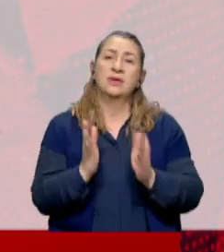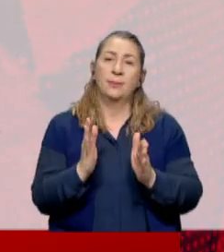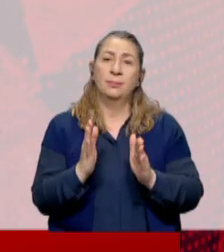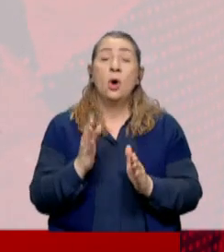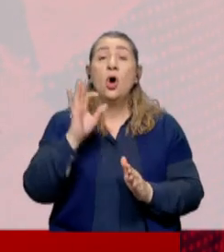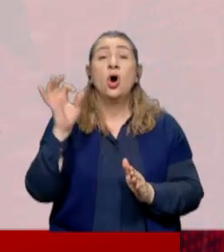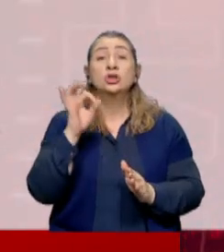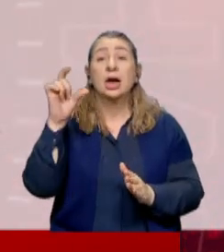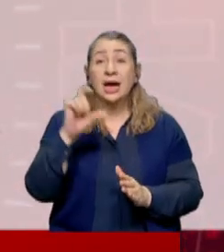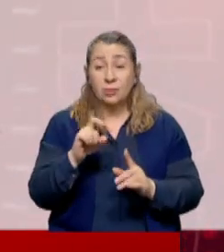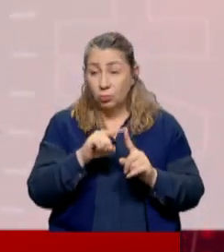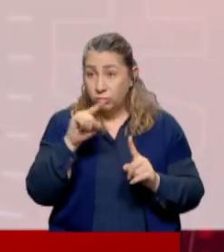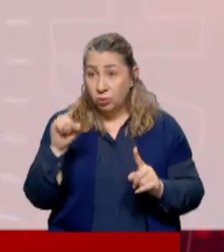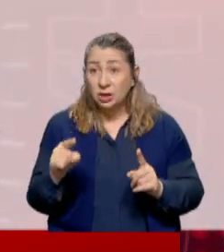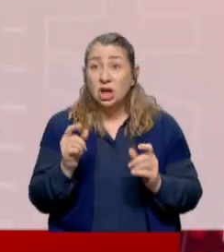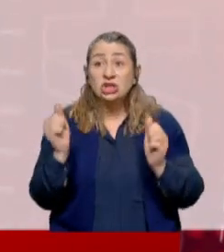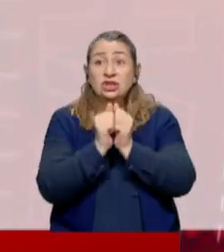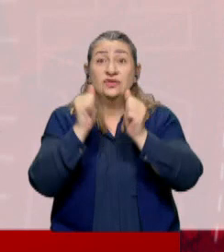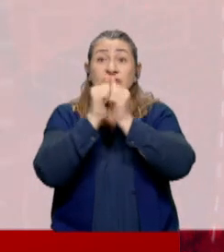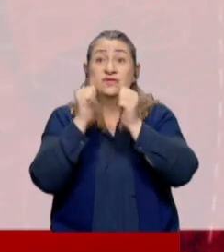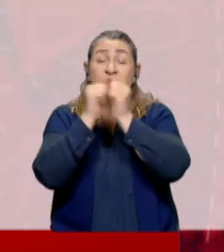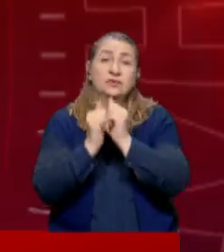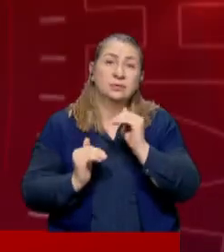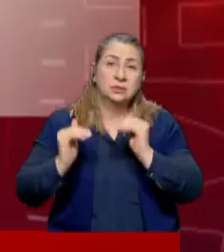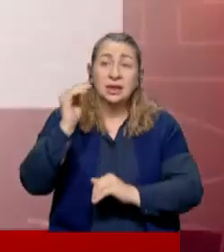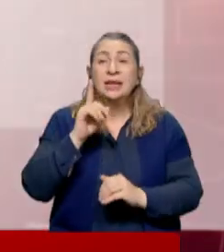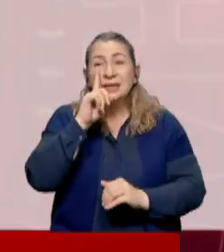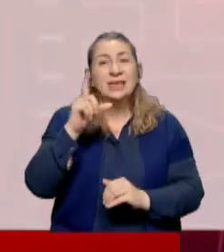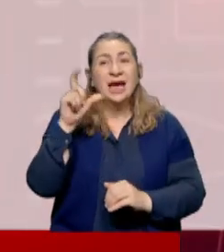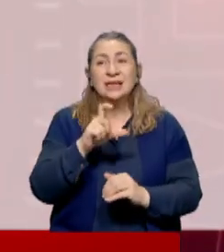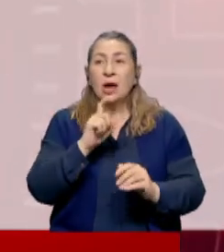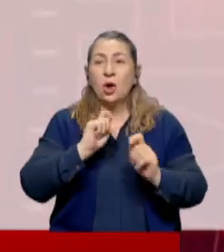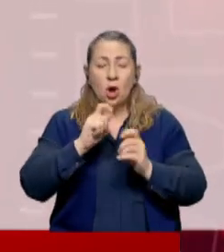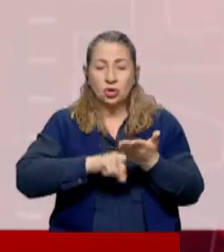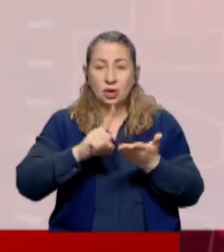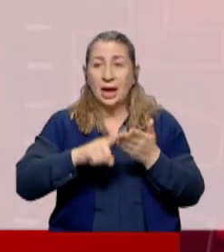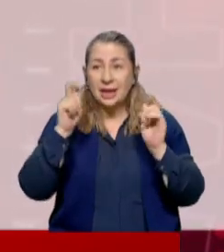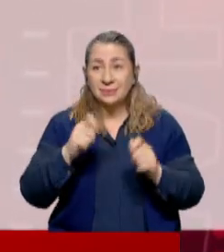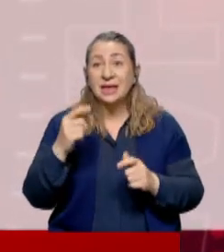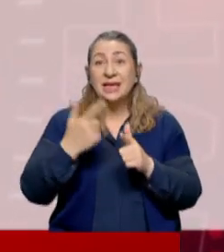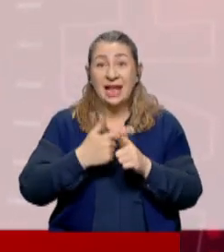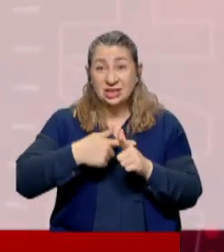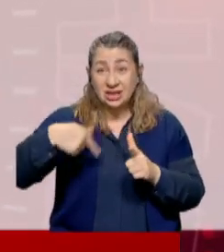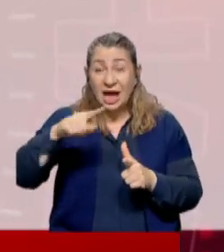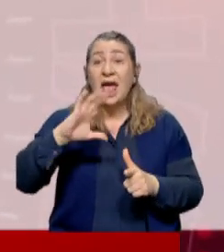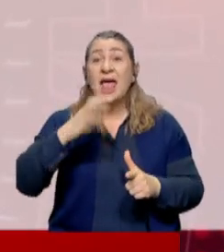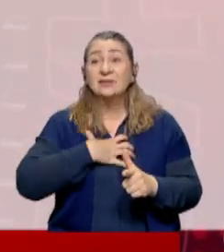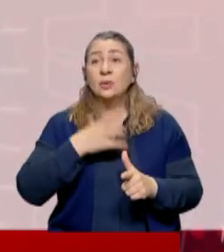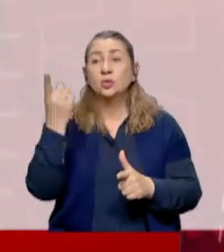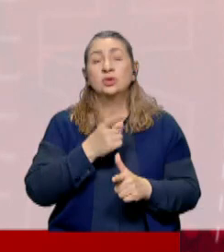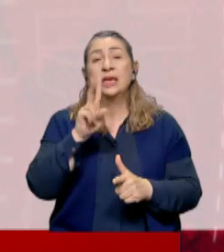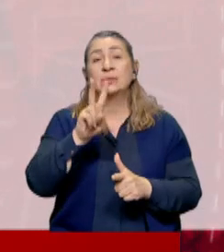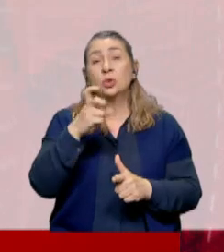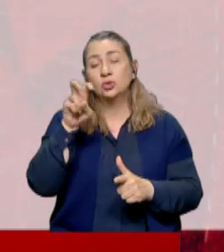ediyor. Ocak ayından bu yana katlanarak arttı. Nisan ayında kontrat yenileyecek kiracılara ev sahipleri